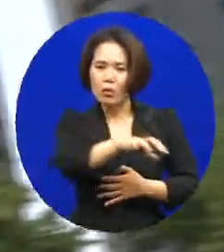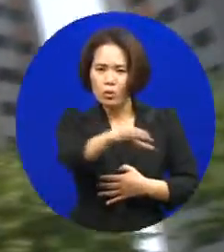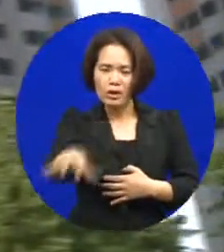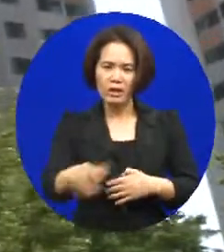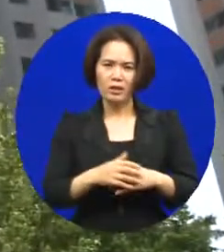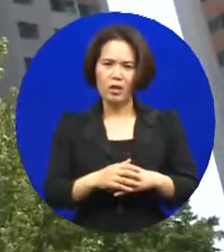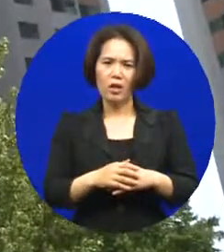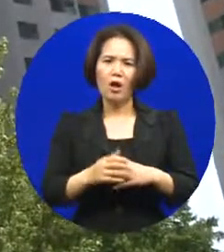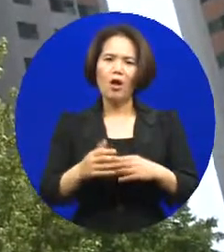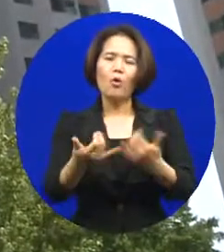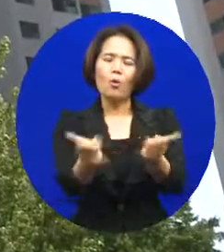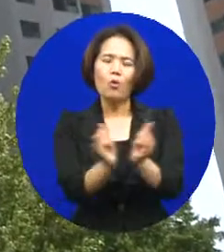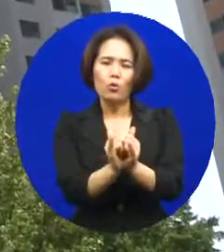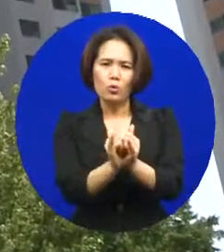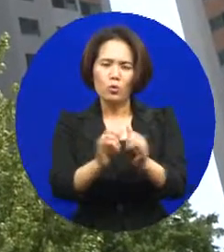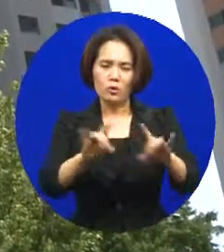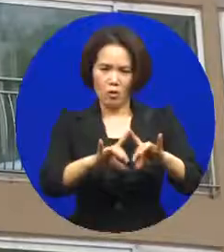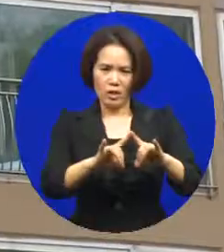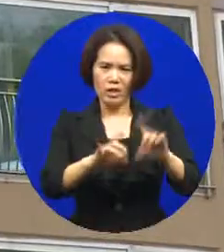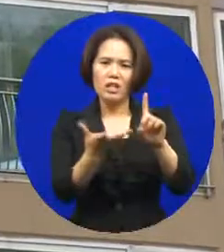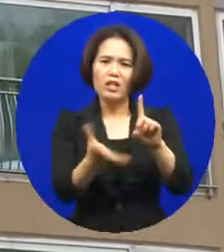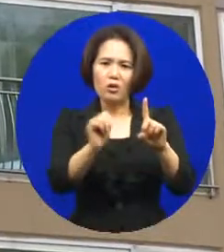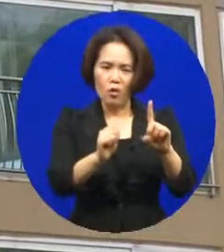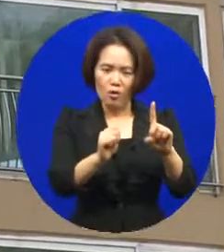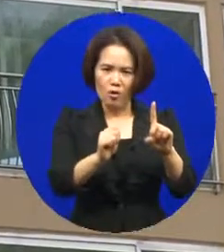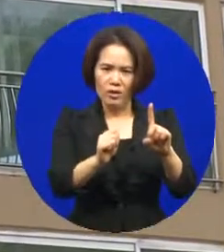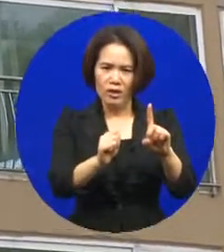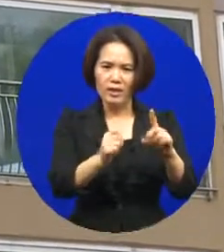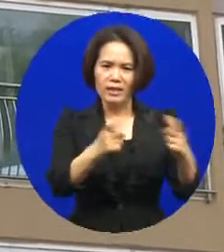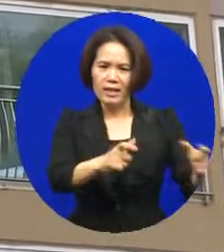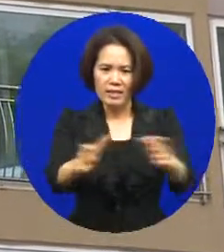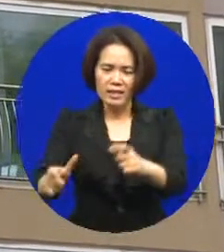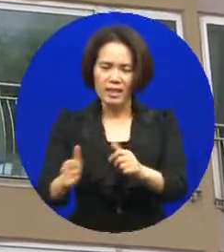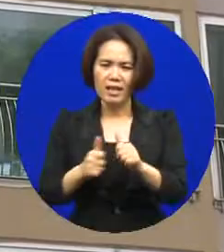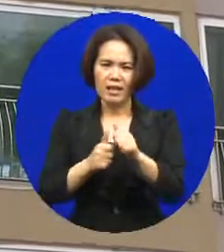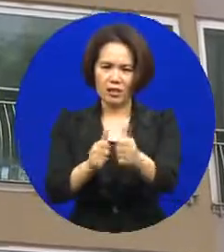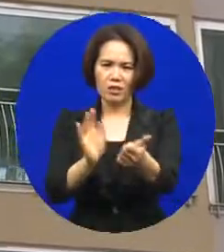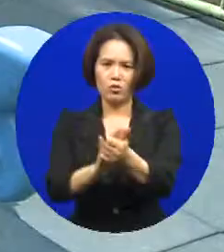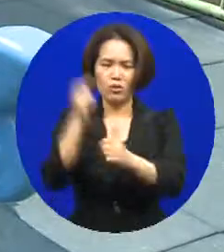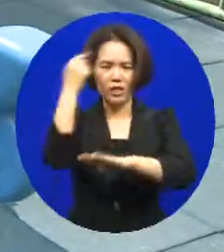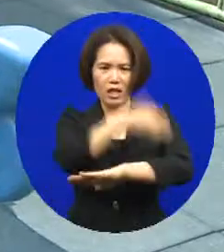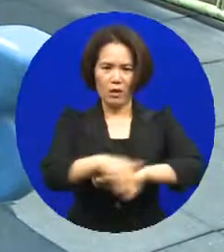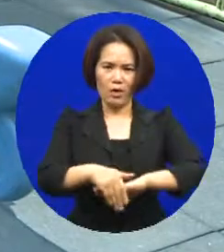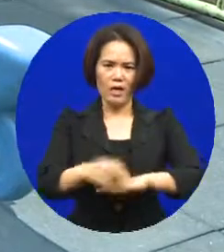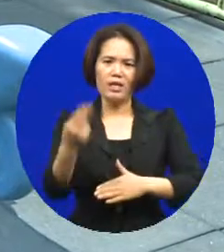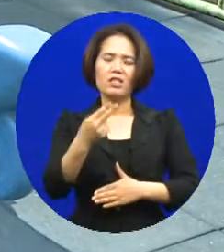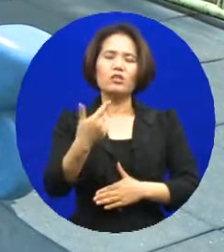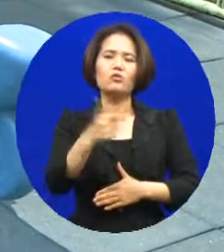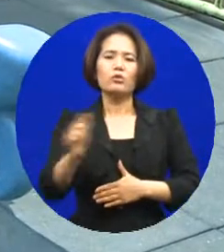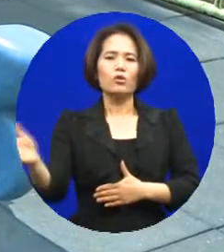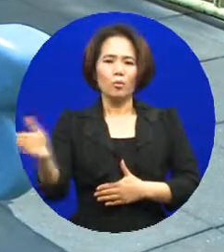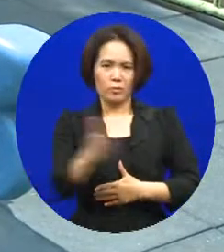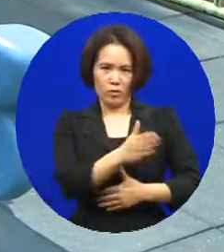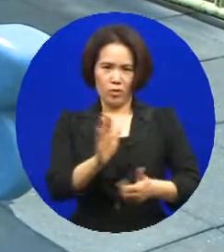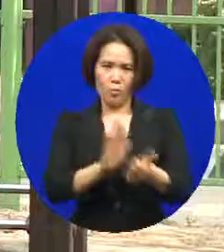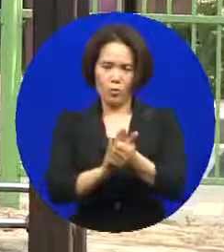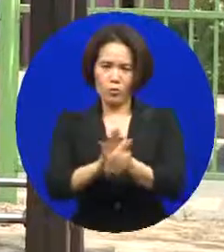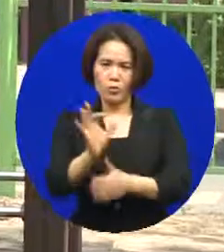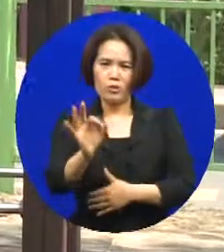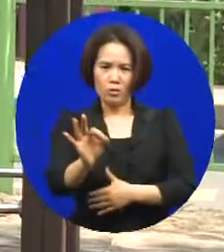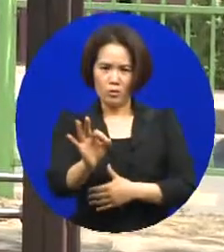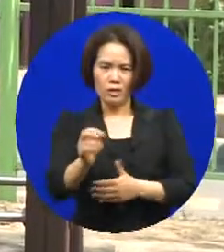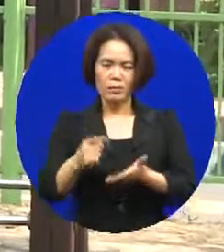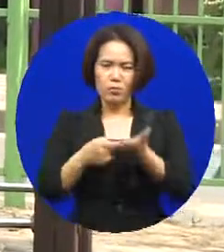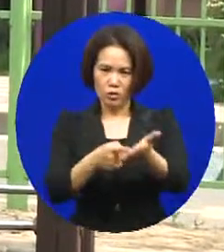대해서는 공동전기료 1억 원을 세대수에 따라 단지별로 지원할 계획입니다. 시는 지난 2006년부터 이 같은 보조금